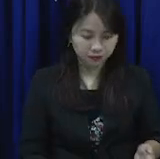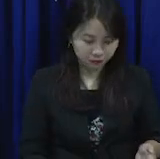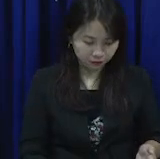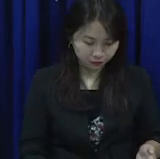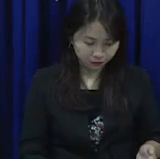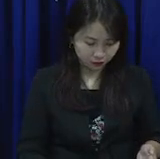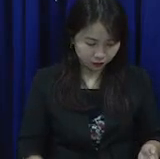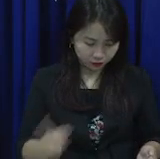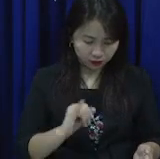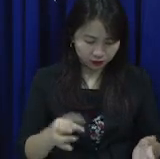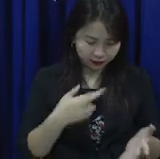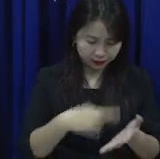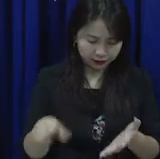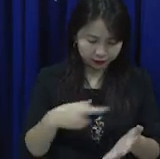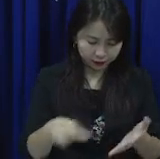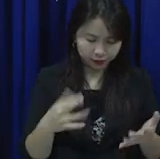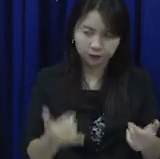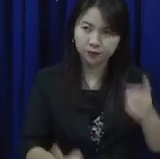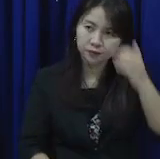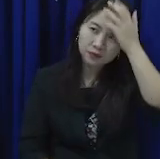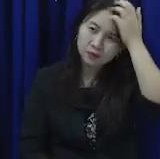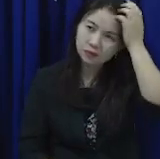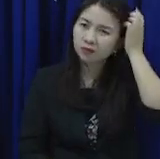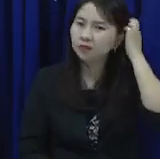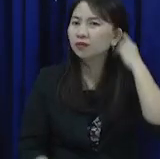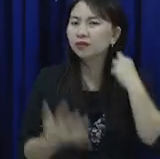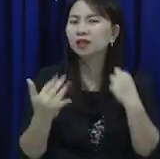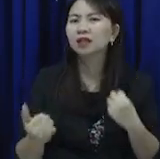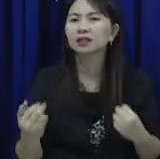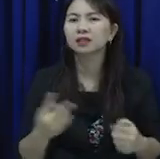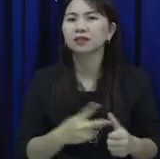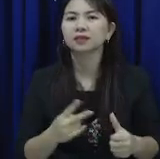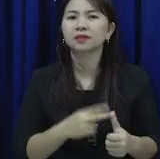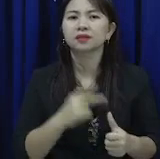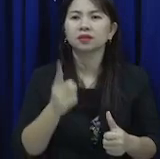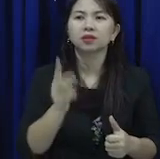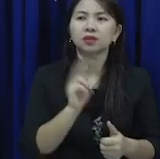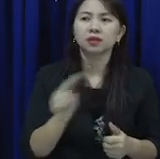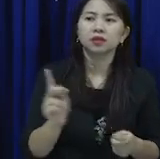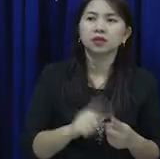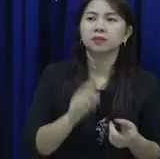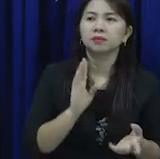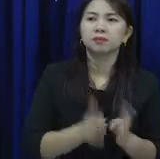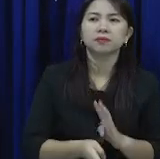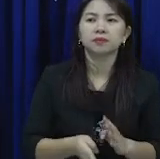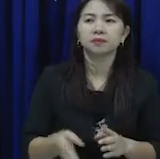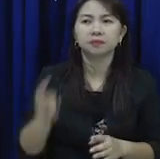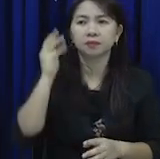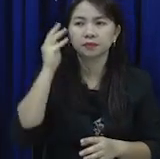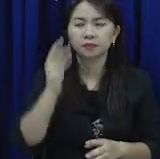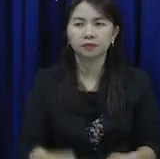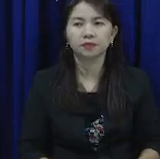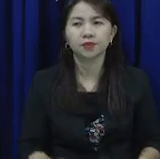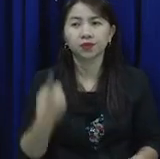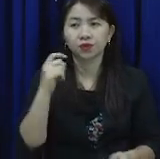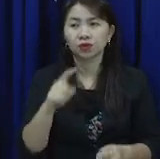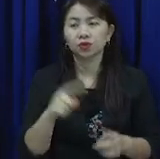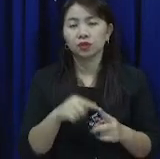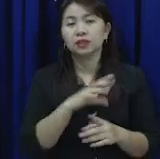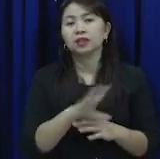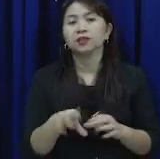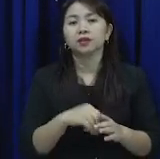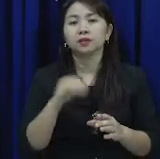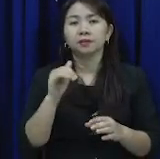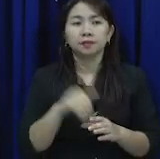diyan para matanggal mo now secondly that youve got to be mindful para mas lalo ka pang makapag invol sa